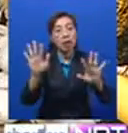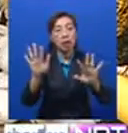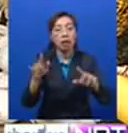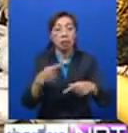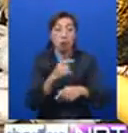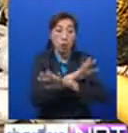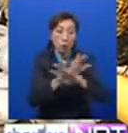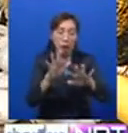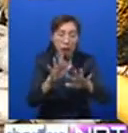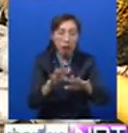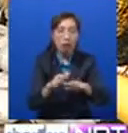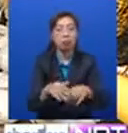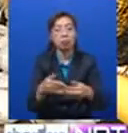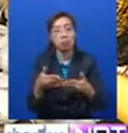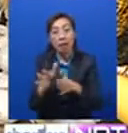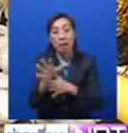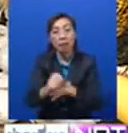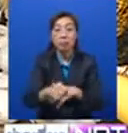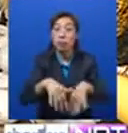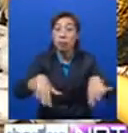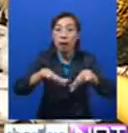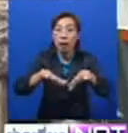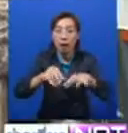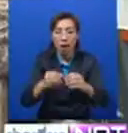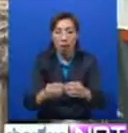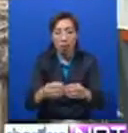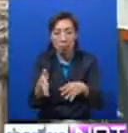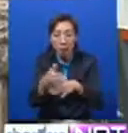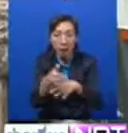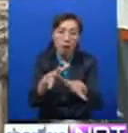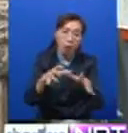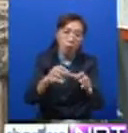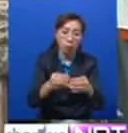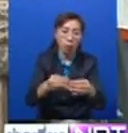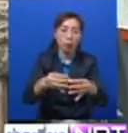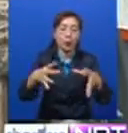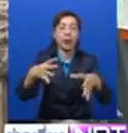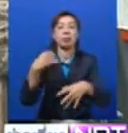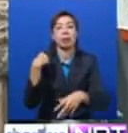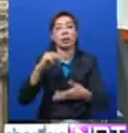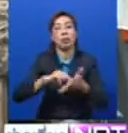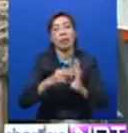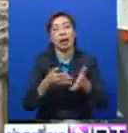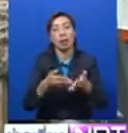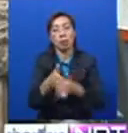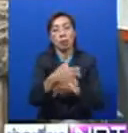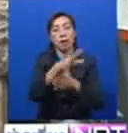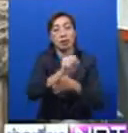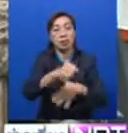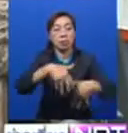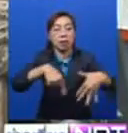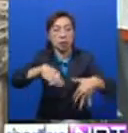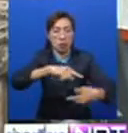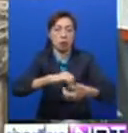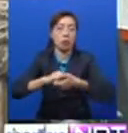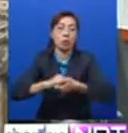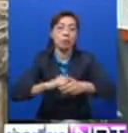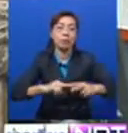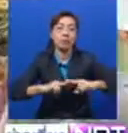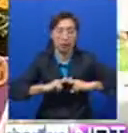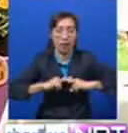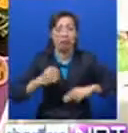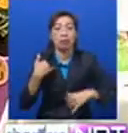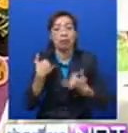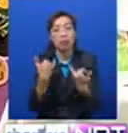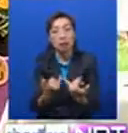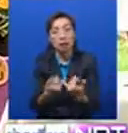ำนวนเพิ่มมากขึ้นด้วยนะคะ ค่ะก็ถือว่าเป็นการความร่วมมือร่วมใจของชาวประมงเองไม่ต้องรอให้ภาครัฐบอกว่าตอนนี้เนี่ยเรื่องของปลา